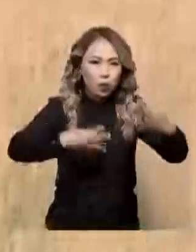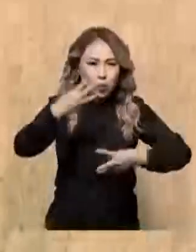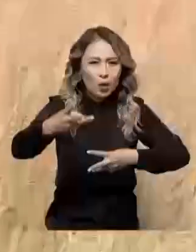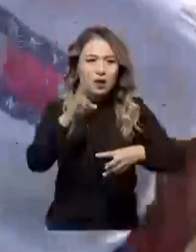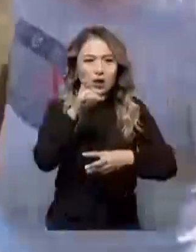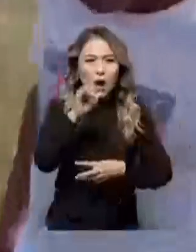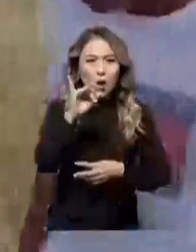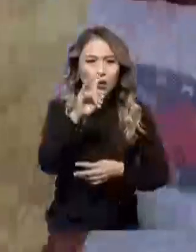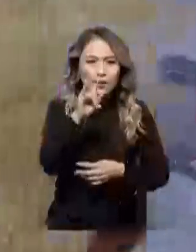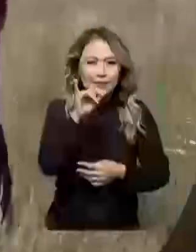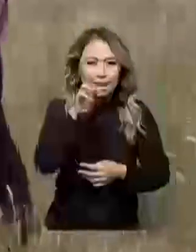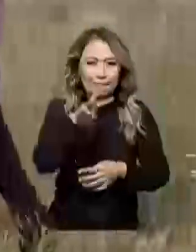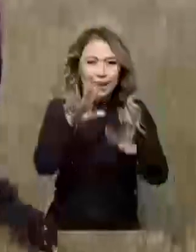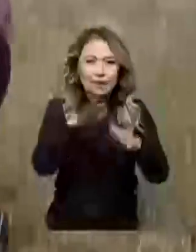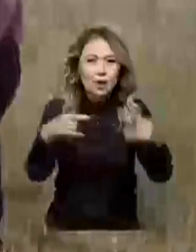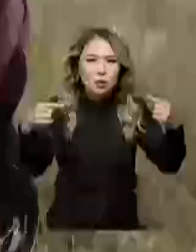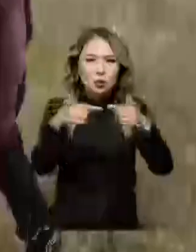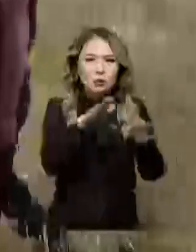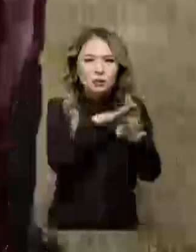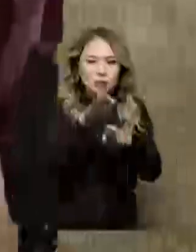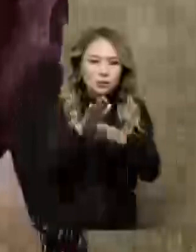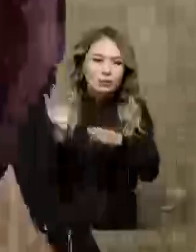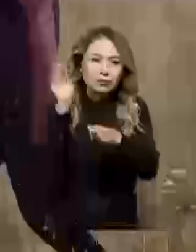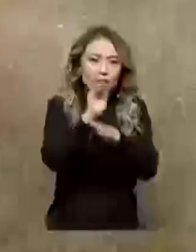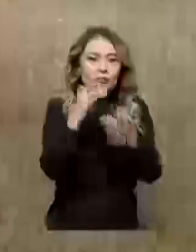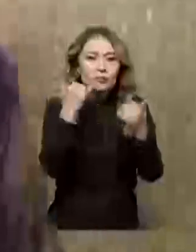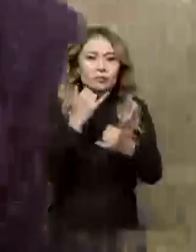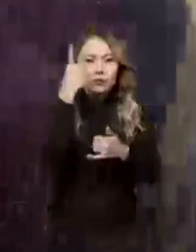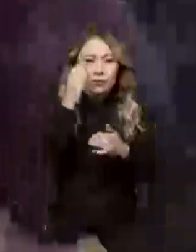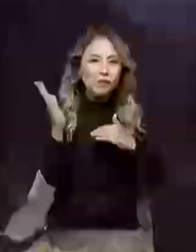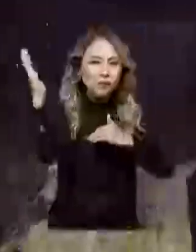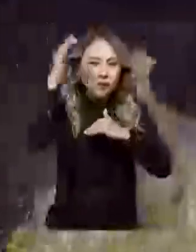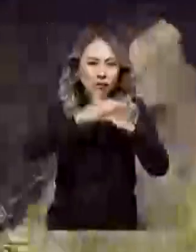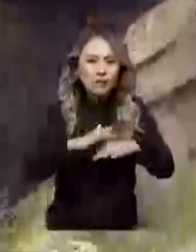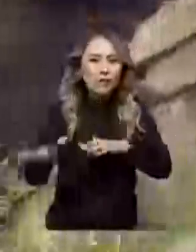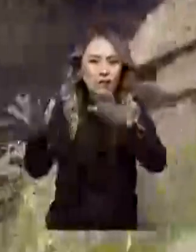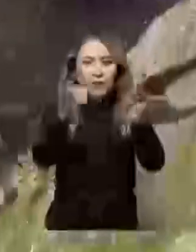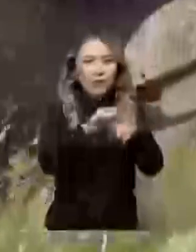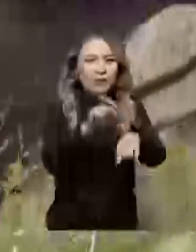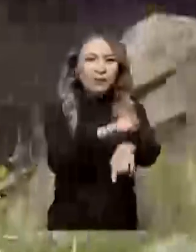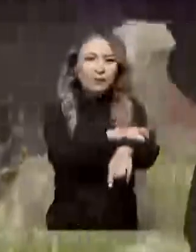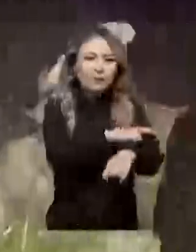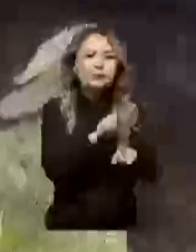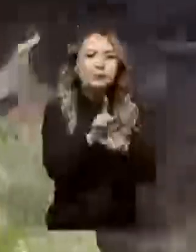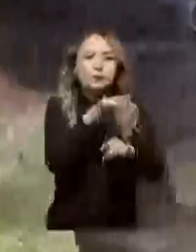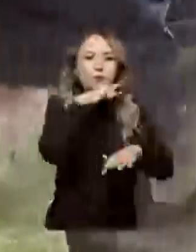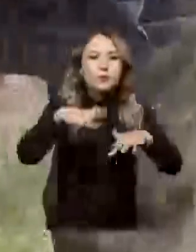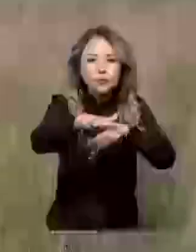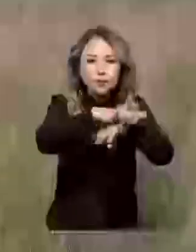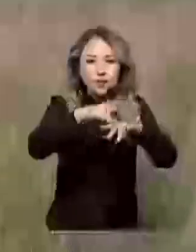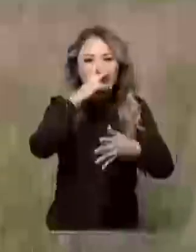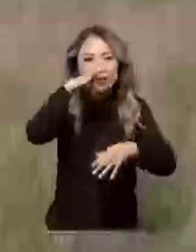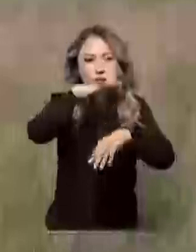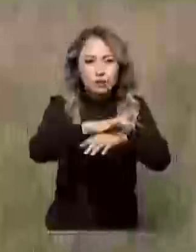бойынша осындай 7 зерттеу тобы жұмыс істеп жатыр. Олар күні бойына алқаптарды аралап, шегірткенің дер нәсілі шоғырланған жерлерді